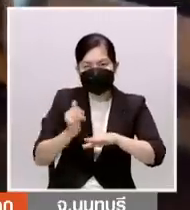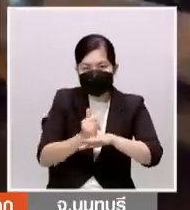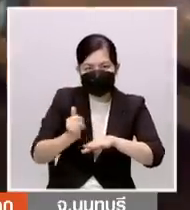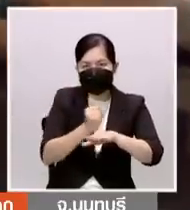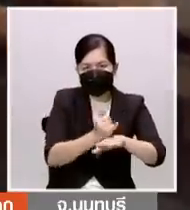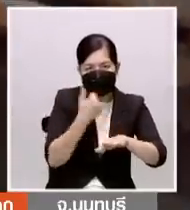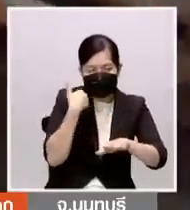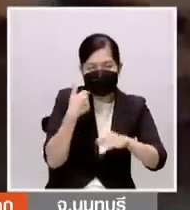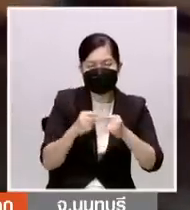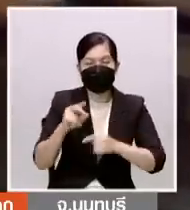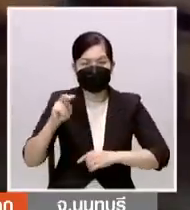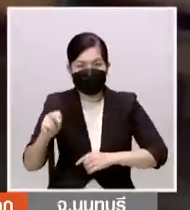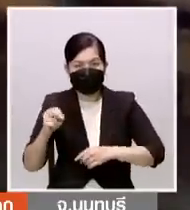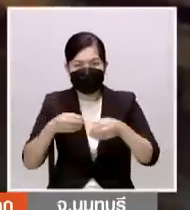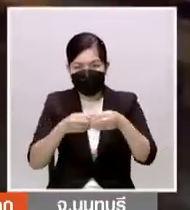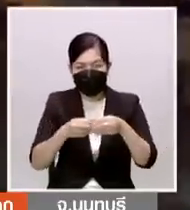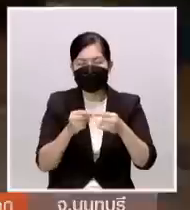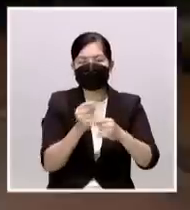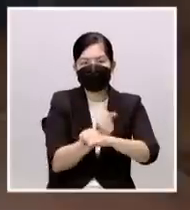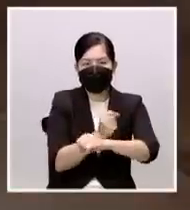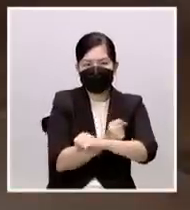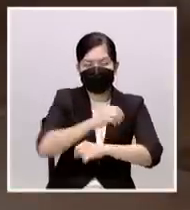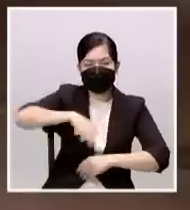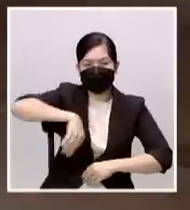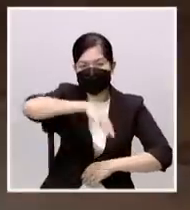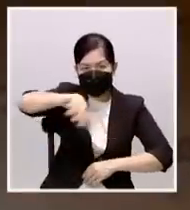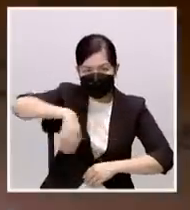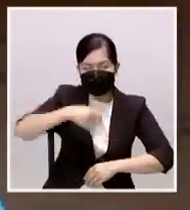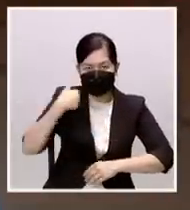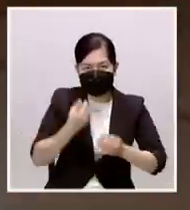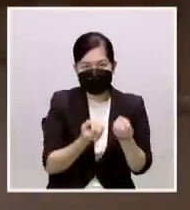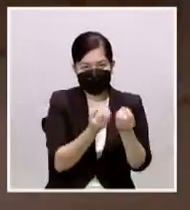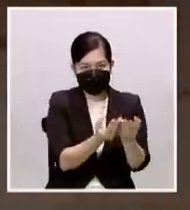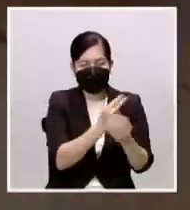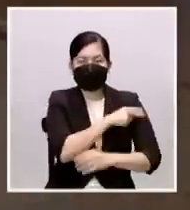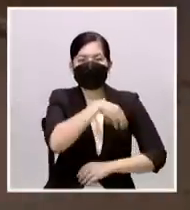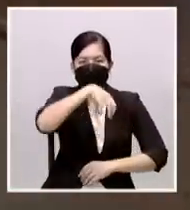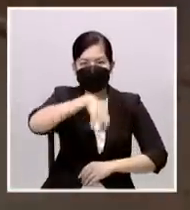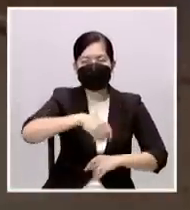ตู้ของเจ้าหน้าที่สาธารณสุขอำเภอปากเกร็ดเพื่อเดินทางไปรักษาตัวค่ะ